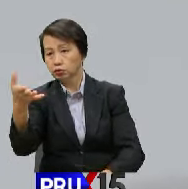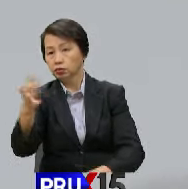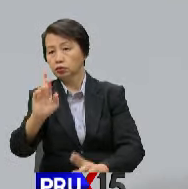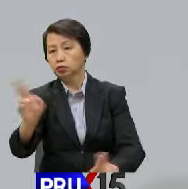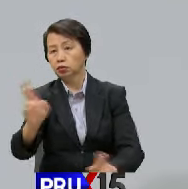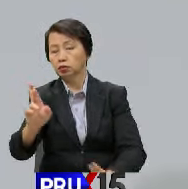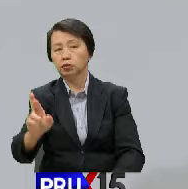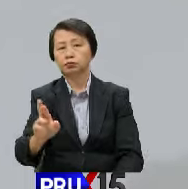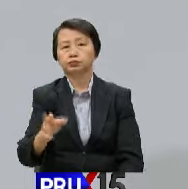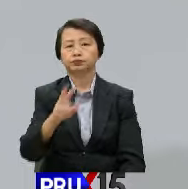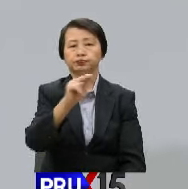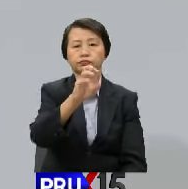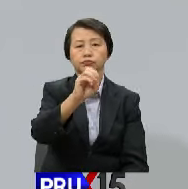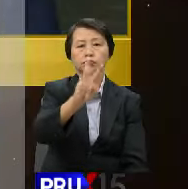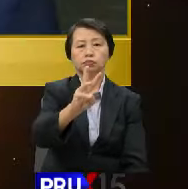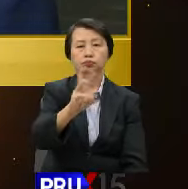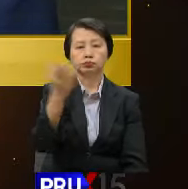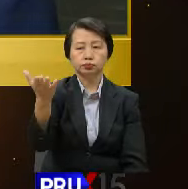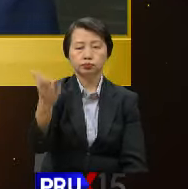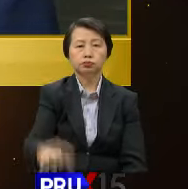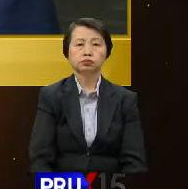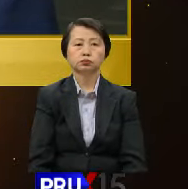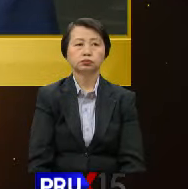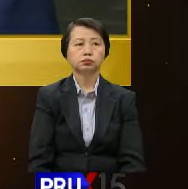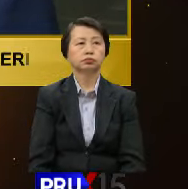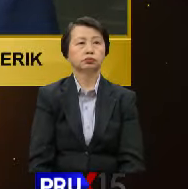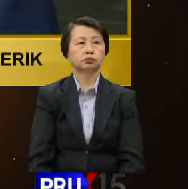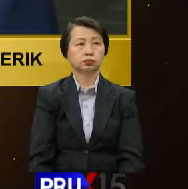sudah pun bersedia di n06 teluk air tawa silahkan